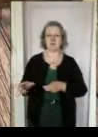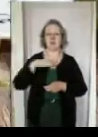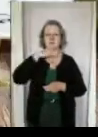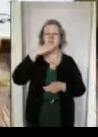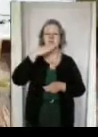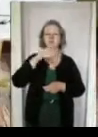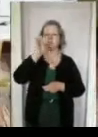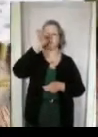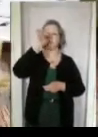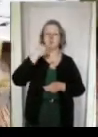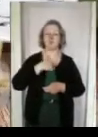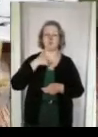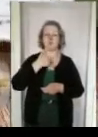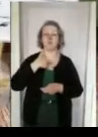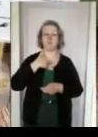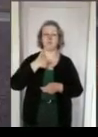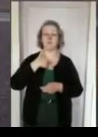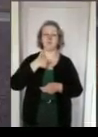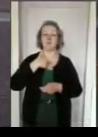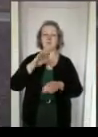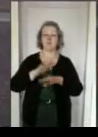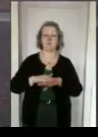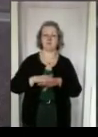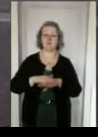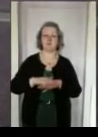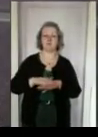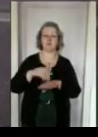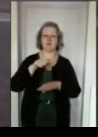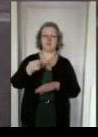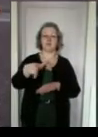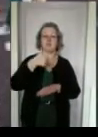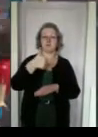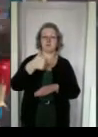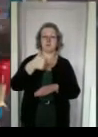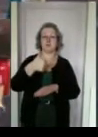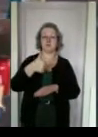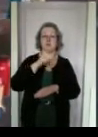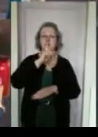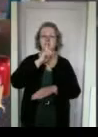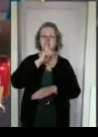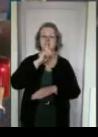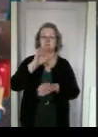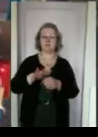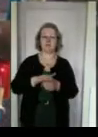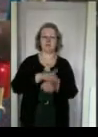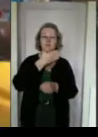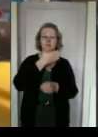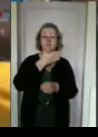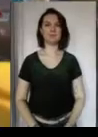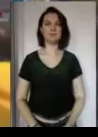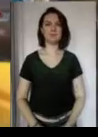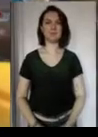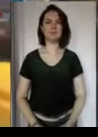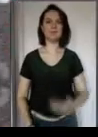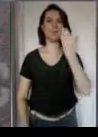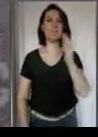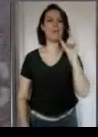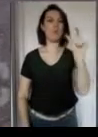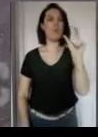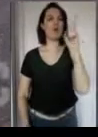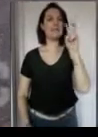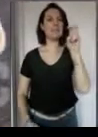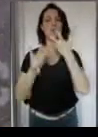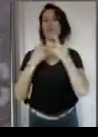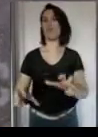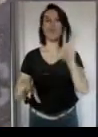les entendre. Il n'arrive plus à comprendre ni à apprendre. Il a bien essayé de se défendre, mais tout le monde dit qu'il doit se